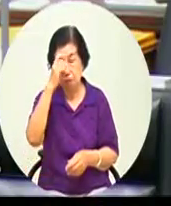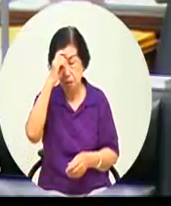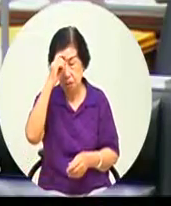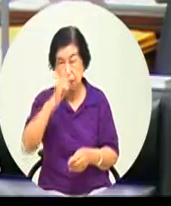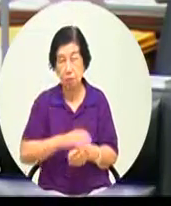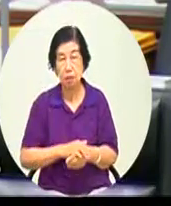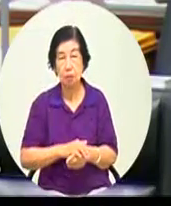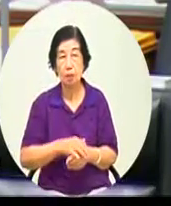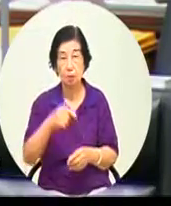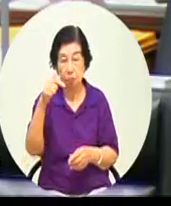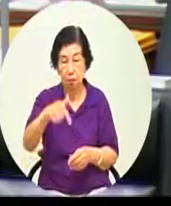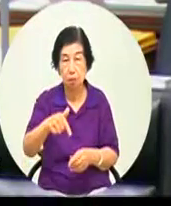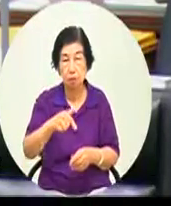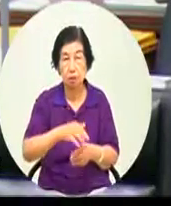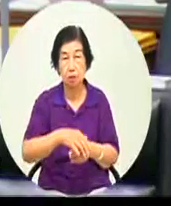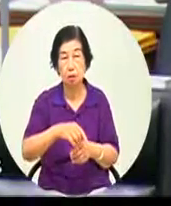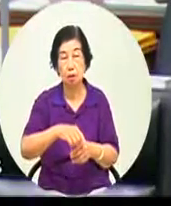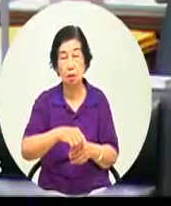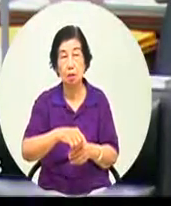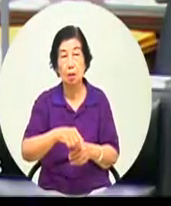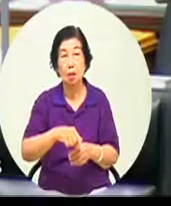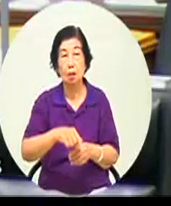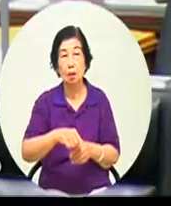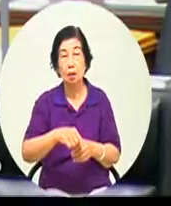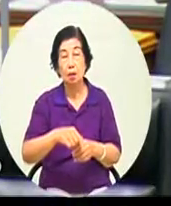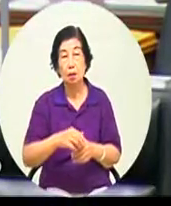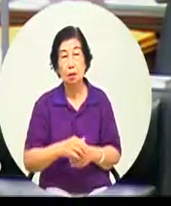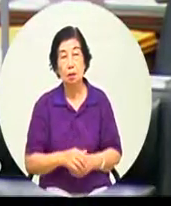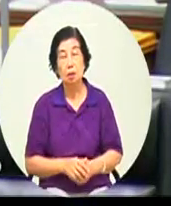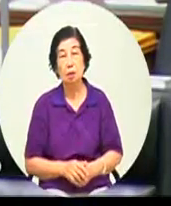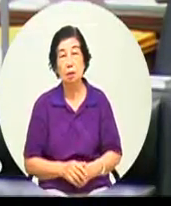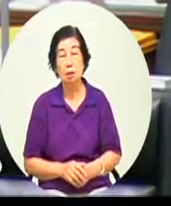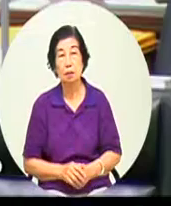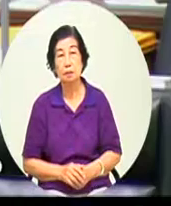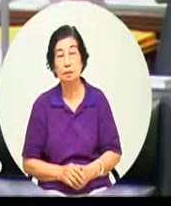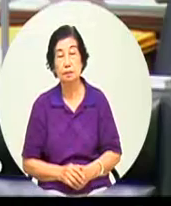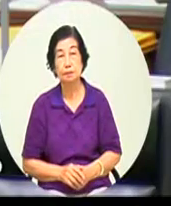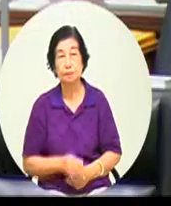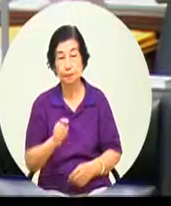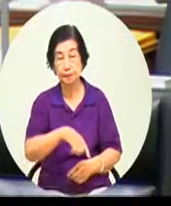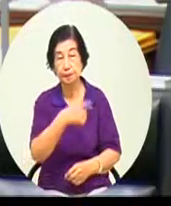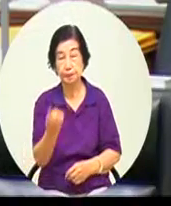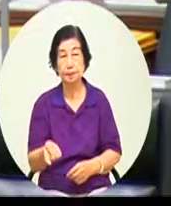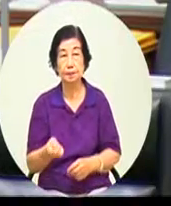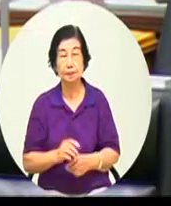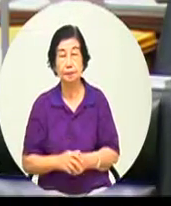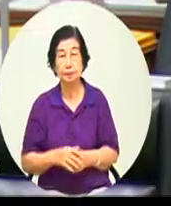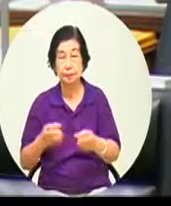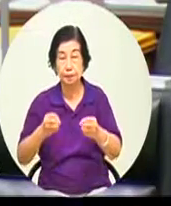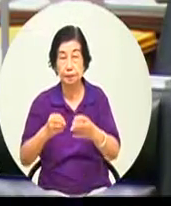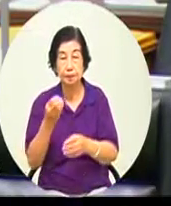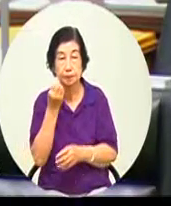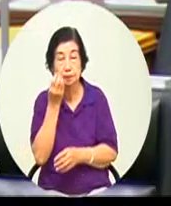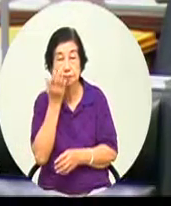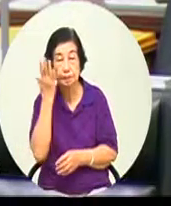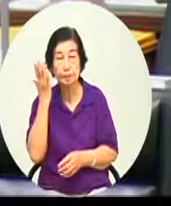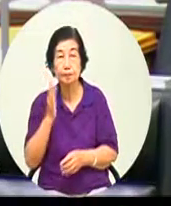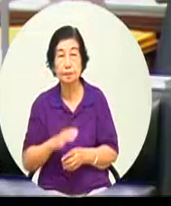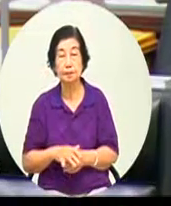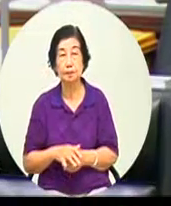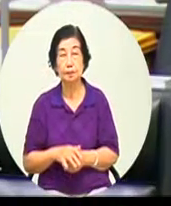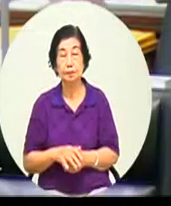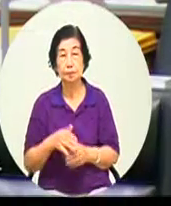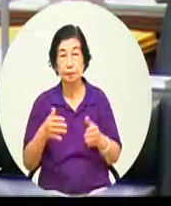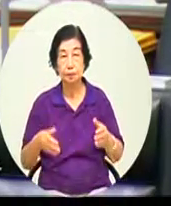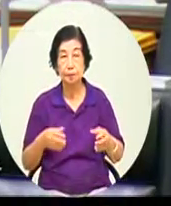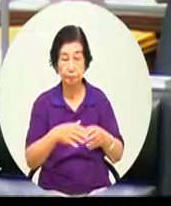好不好？ 是的，好， 谢谢。那您请坐。接下来的部分我要谈的是有关于观光的部分哈，大家都知道